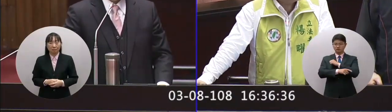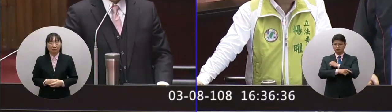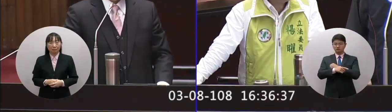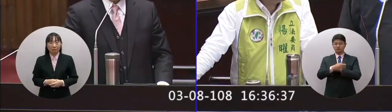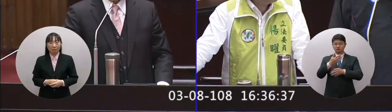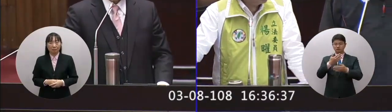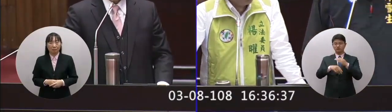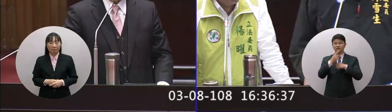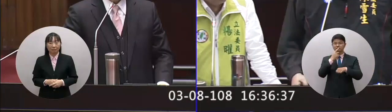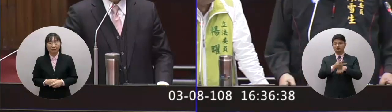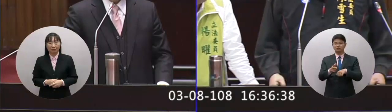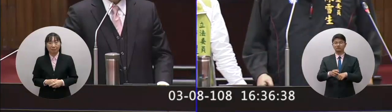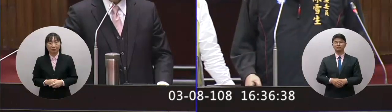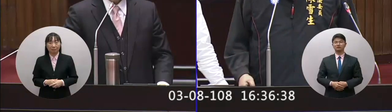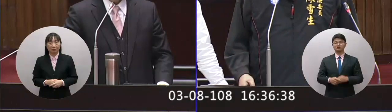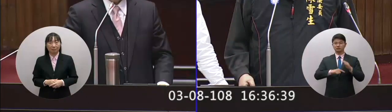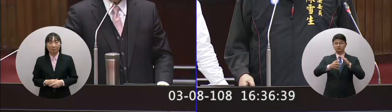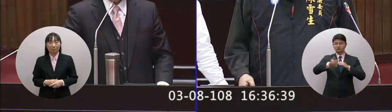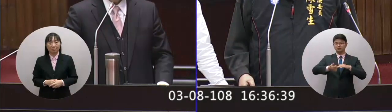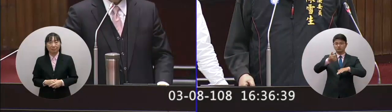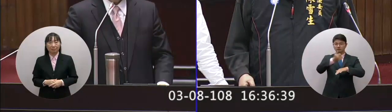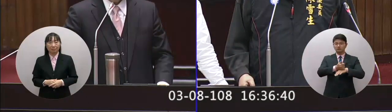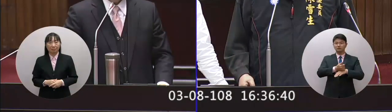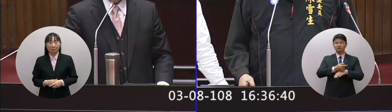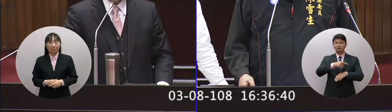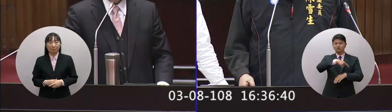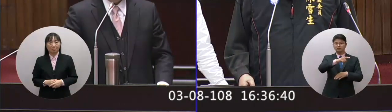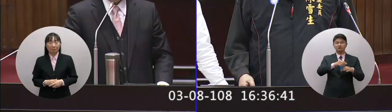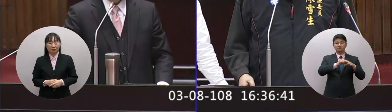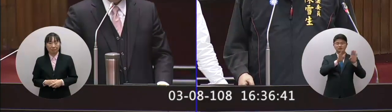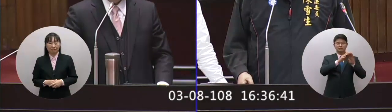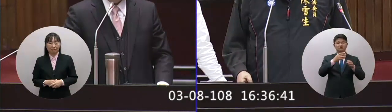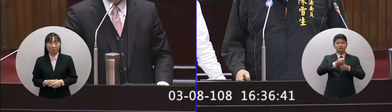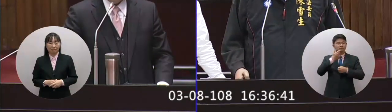后还有七秒，院长三人还没去过金门、马祖、澎湖，